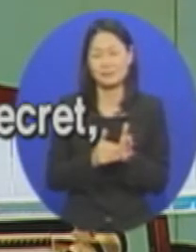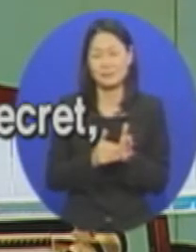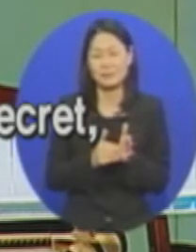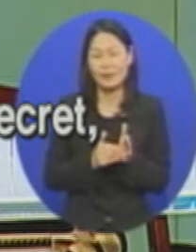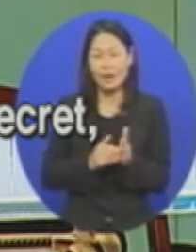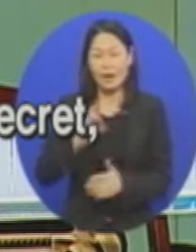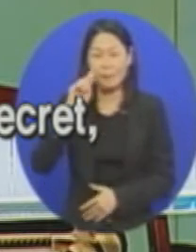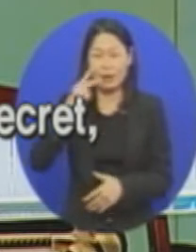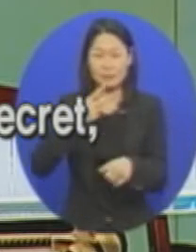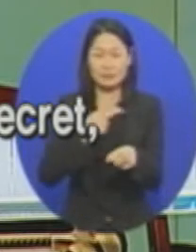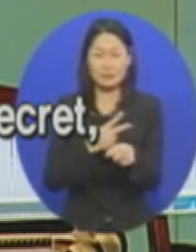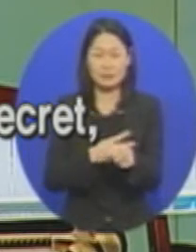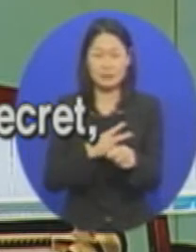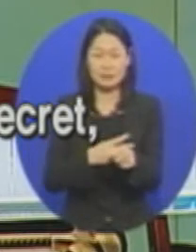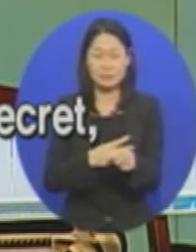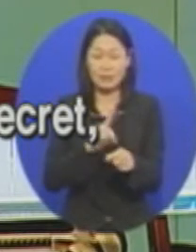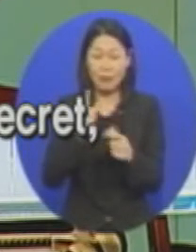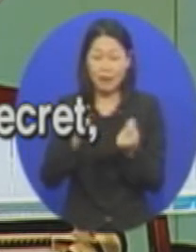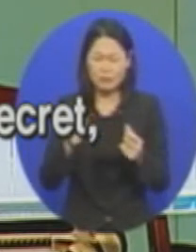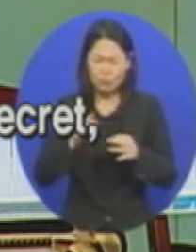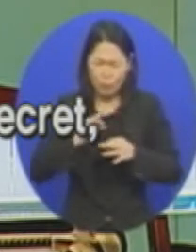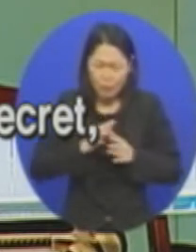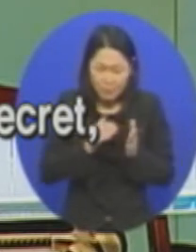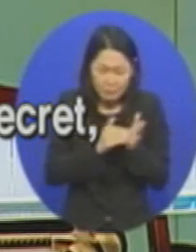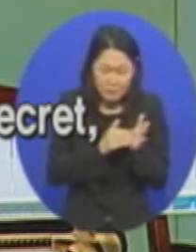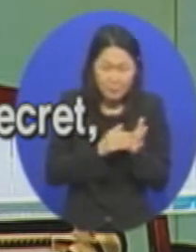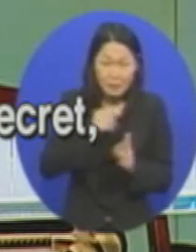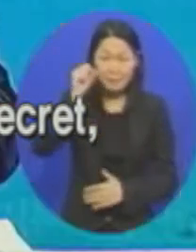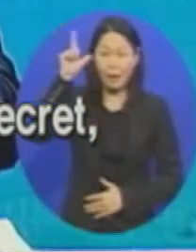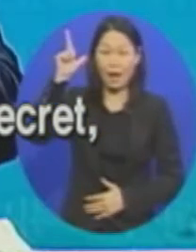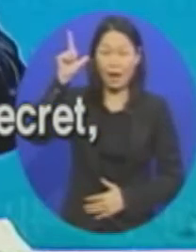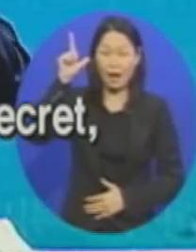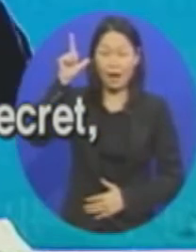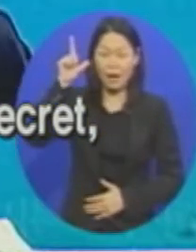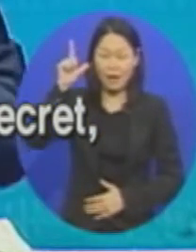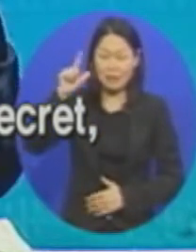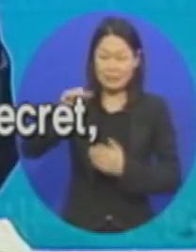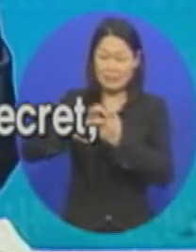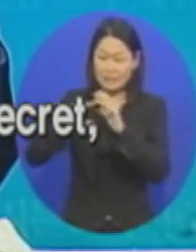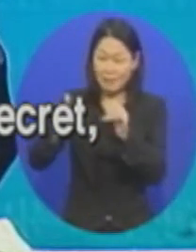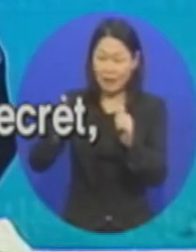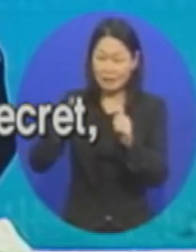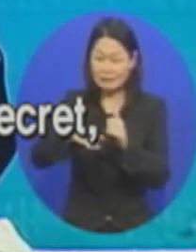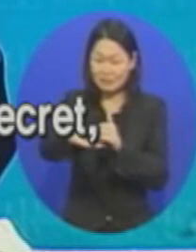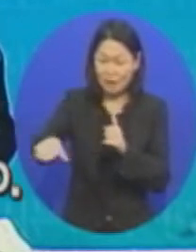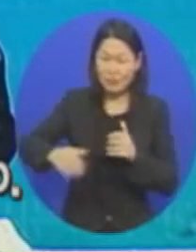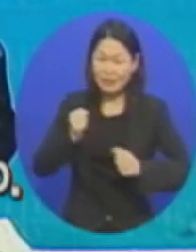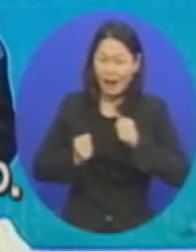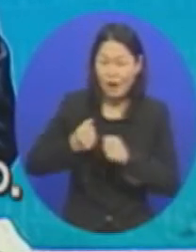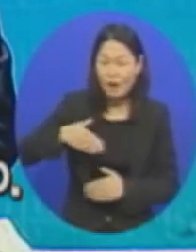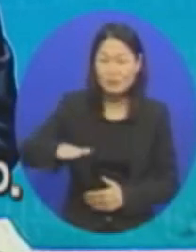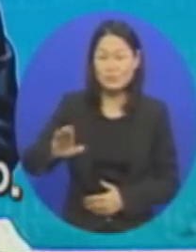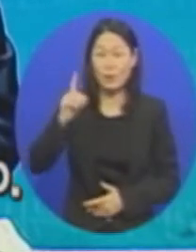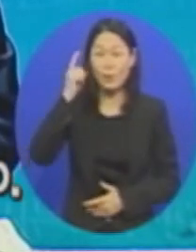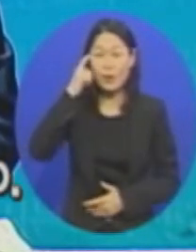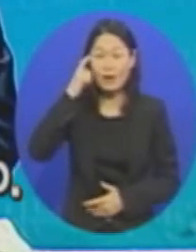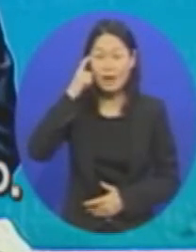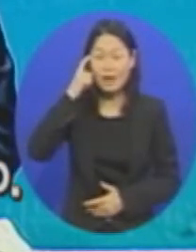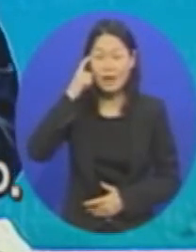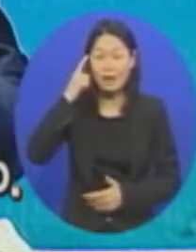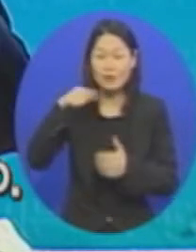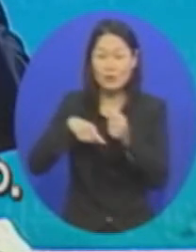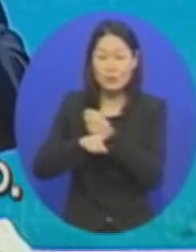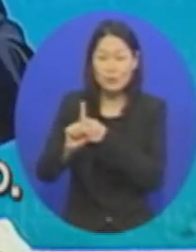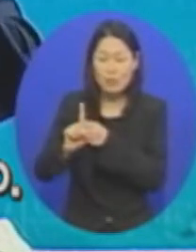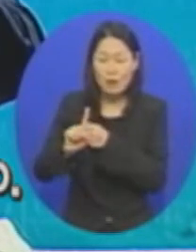사도 바울은 이 놀라운 비밀을 깨닫고 이방인들에게 도 달려갔어요 왜냐하면 그